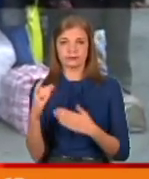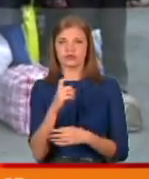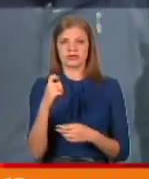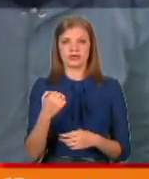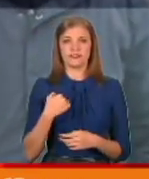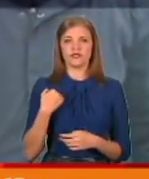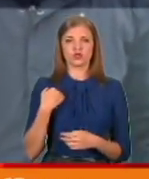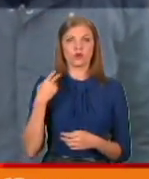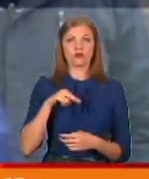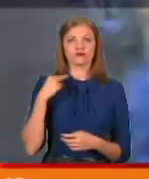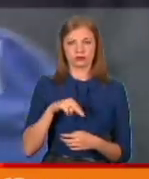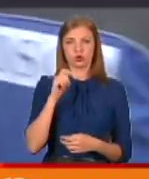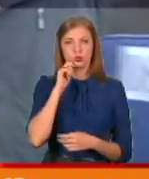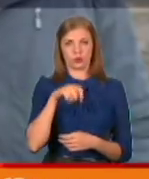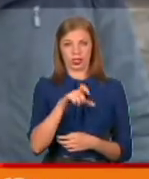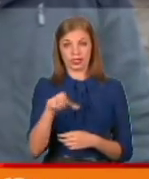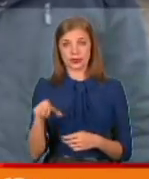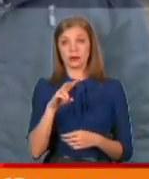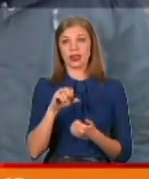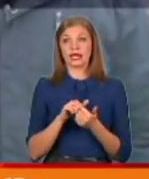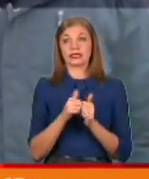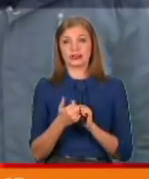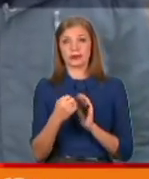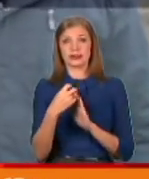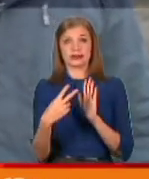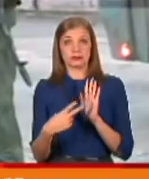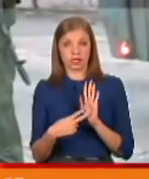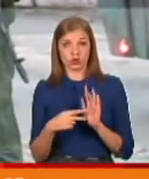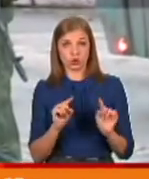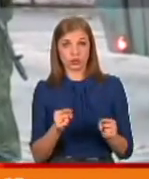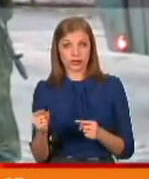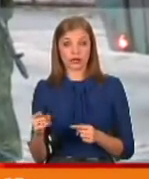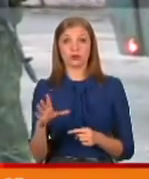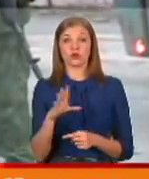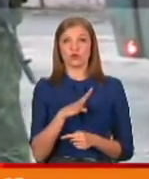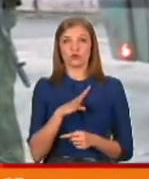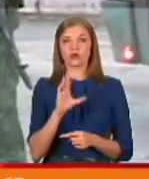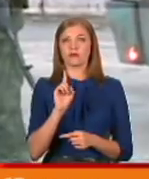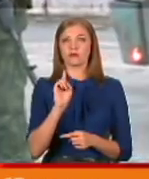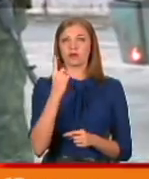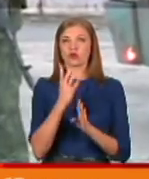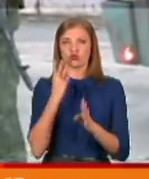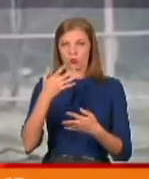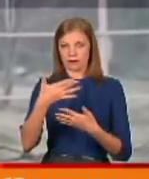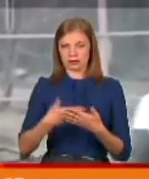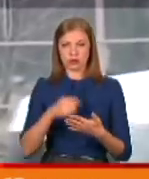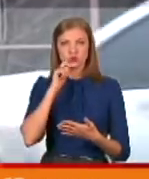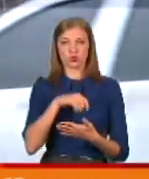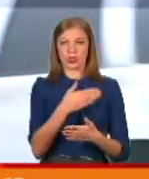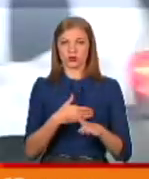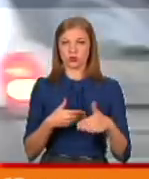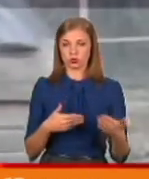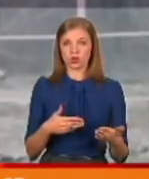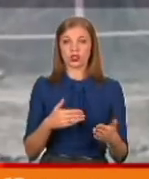із військовополоненими українцями. Проте замість 17 затриманих, що були у першочерговому списку української